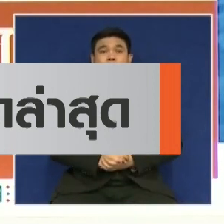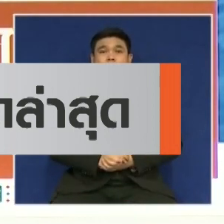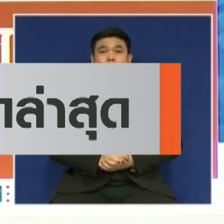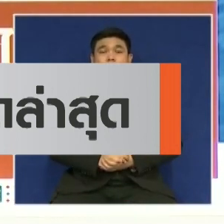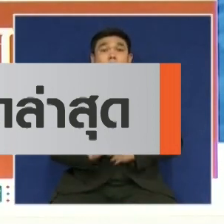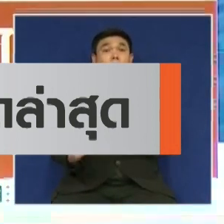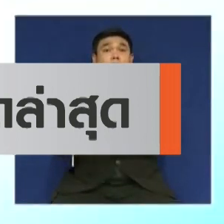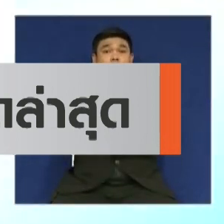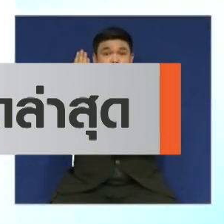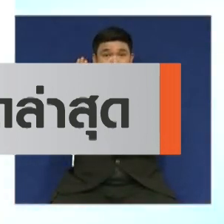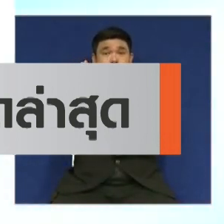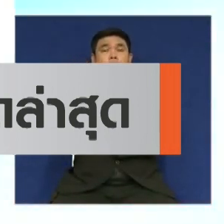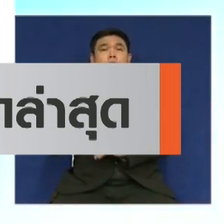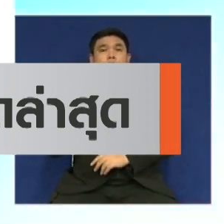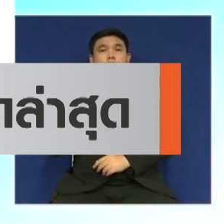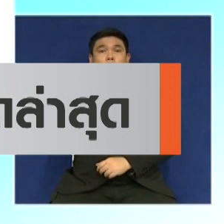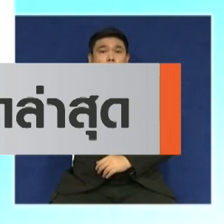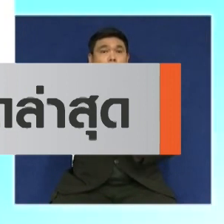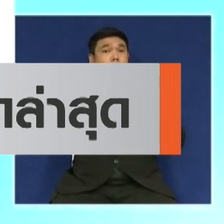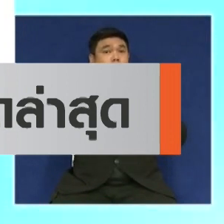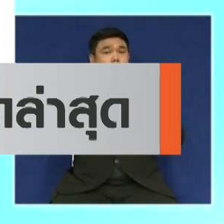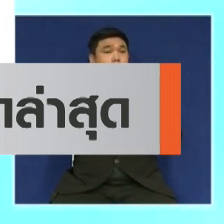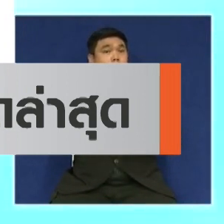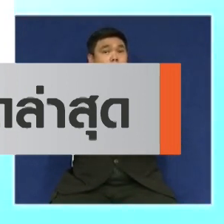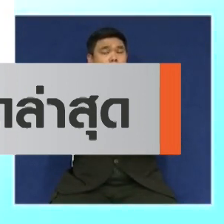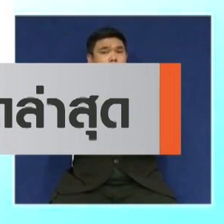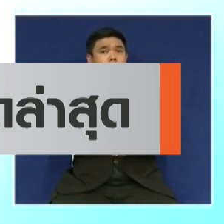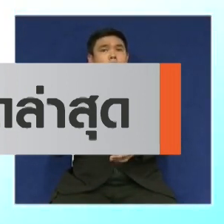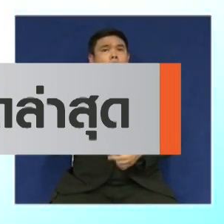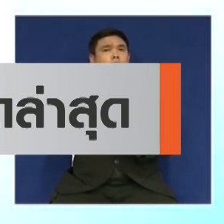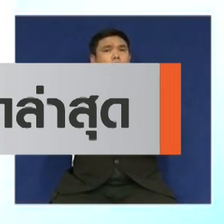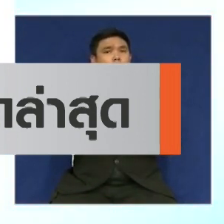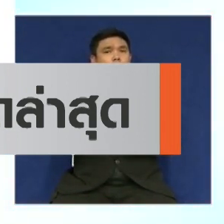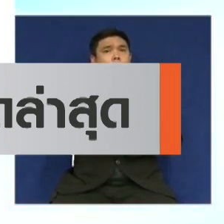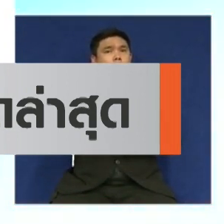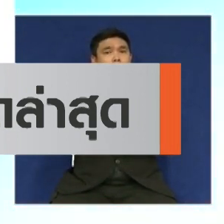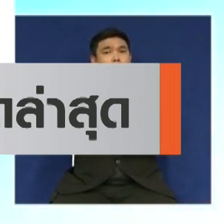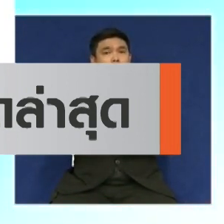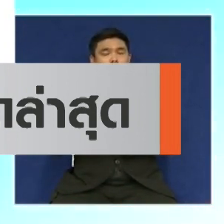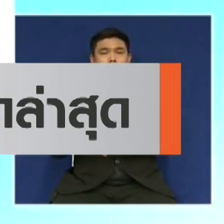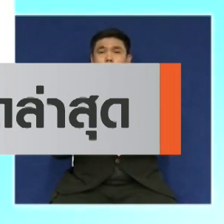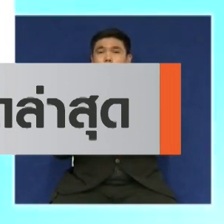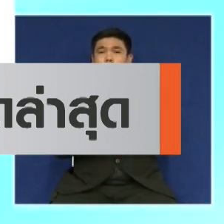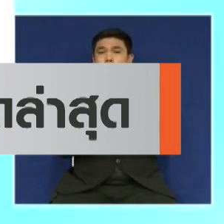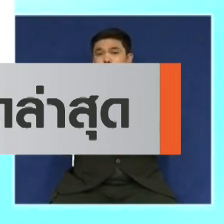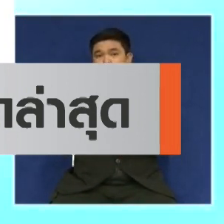เมื่อเช้านี้นะครับทางท่านโฆษกสปค.ได้รายงานนะครับว่ามีผู้ติดเชื้อรายใหม่ในประเทศไ